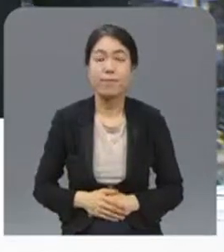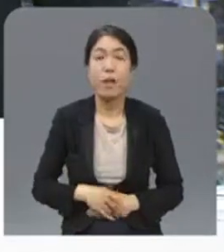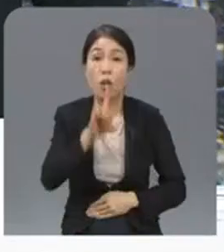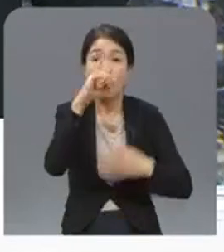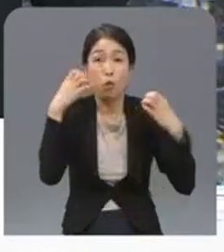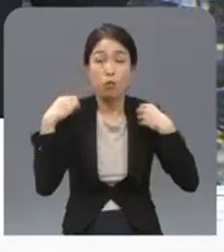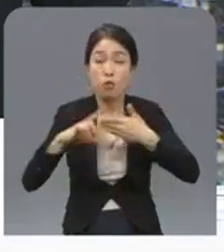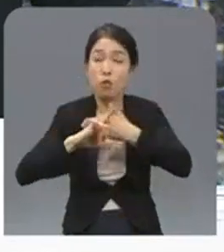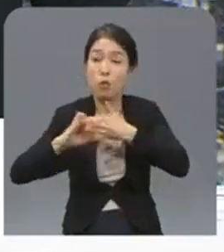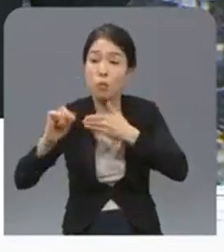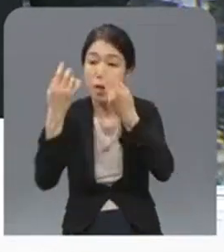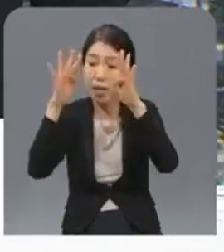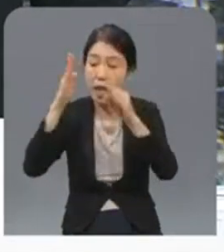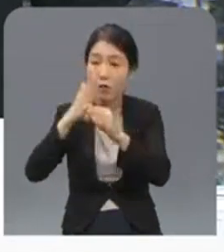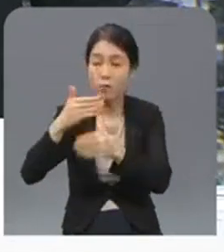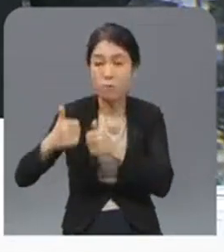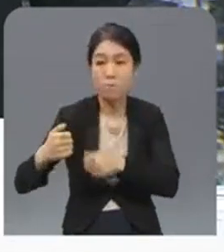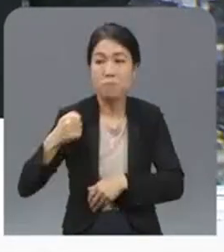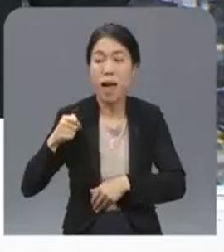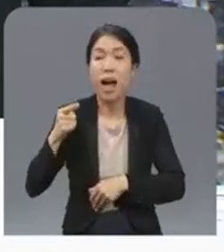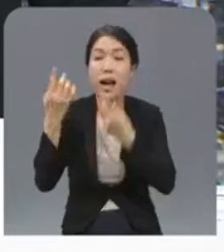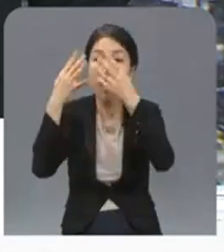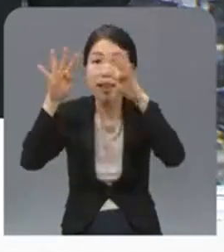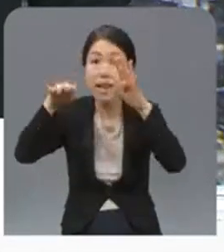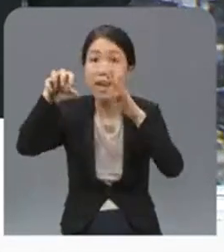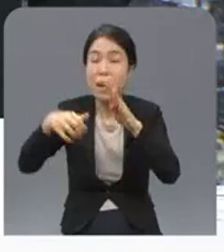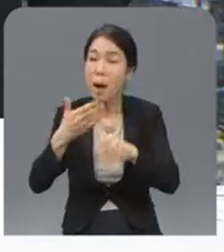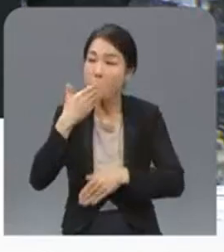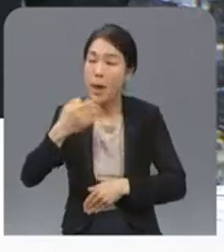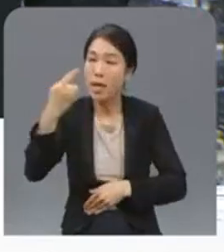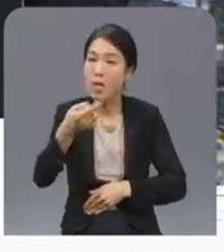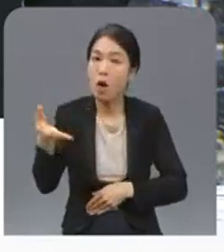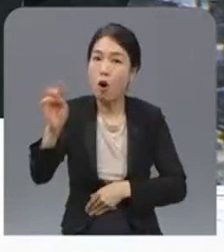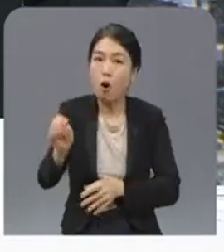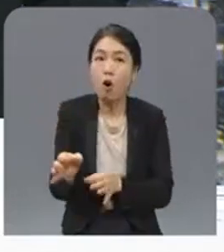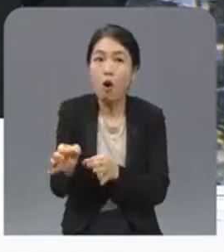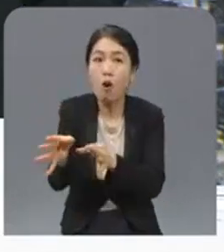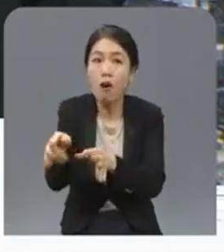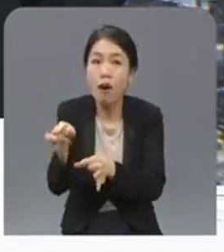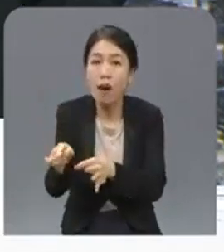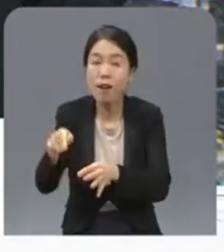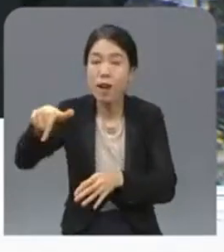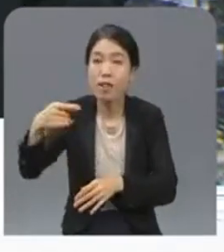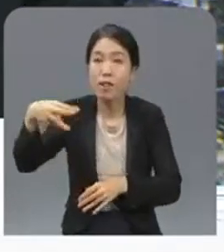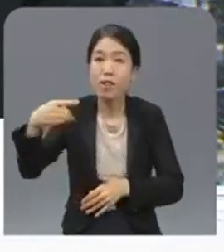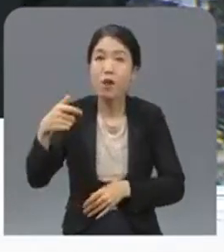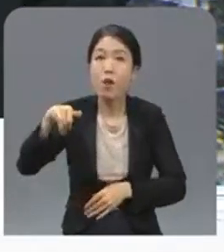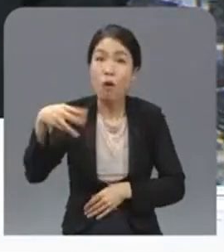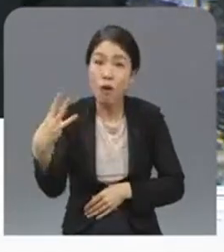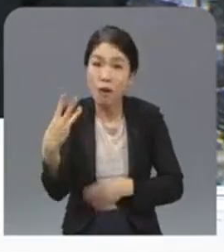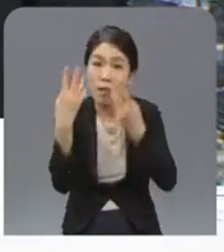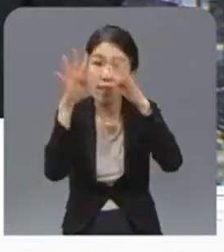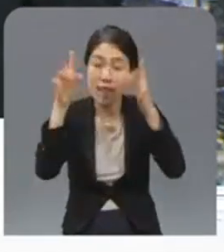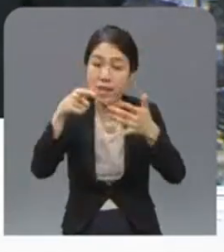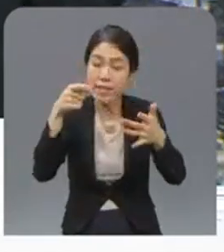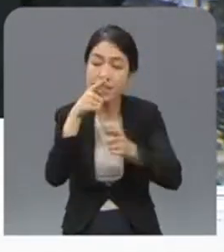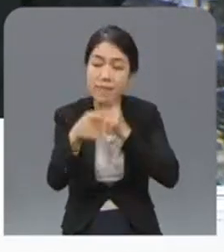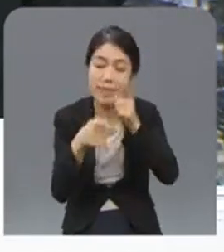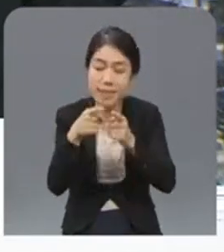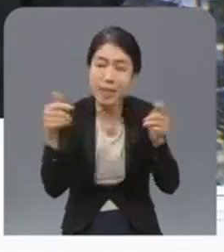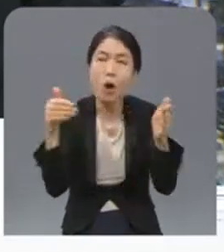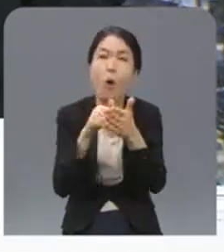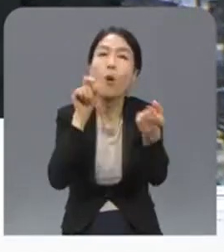정부가 비수도권 대학 가운데 경쟁력 있는 대학에게 최대 1,000억 원을 지원하는 글로컬 대학 신청 마감을 앞두고 지역